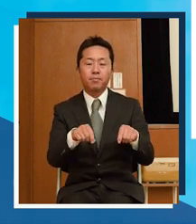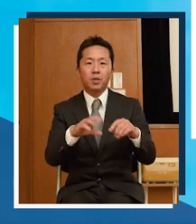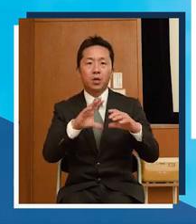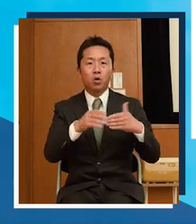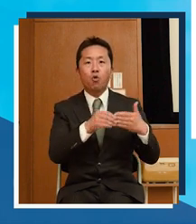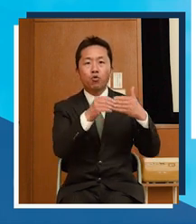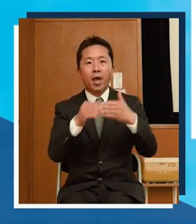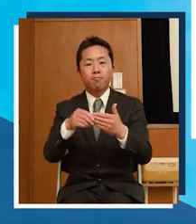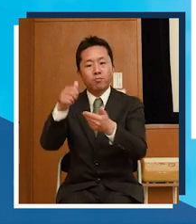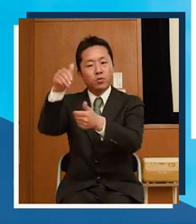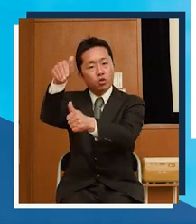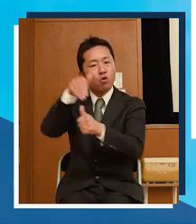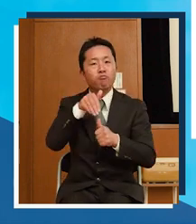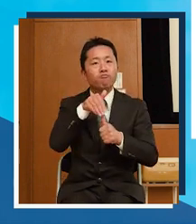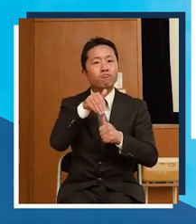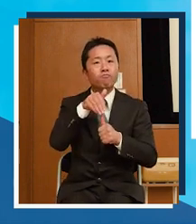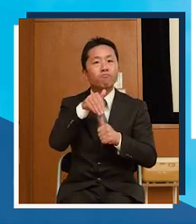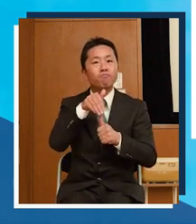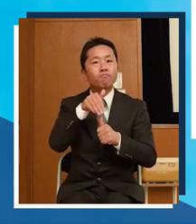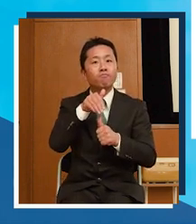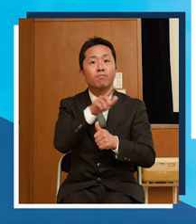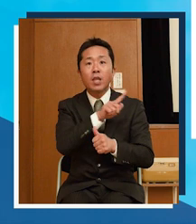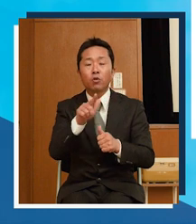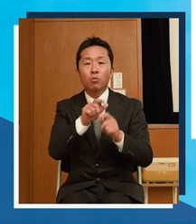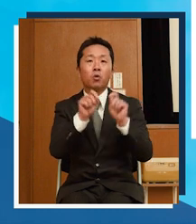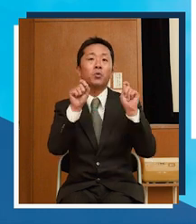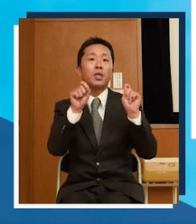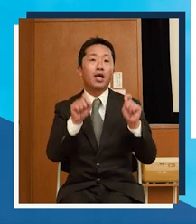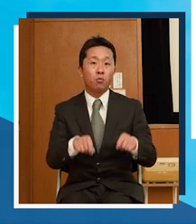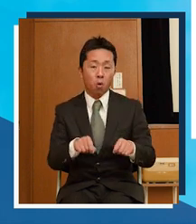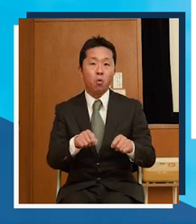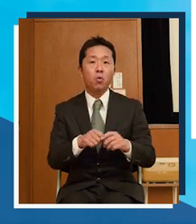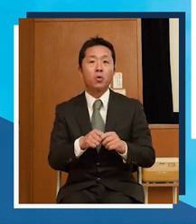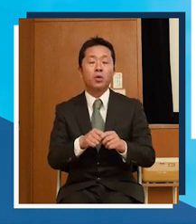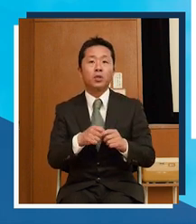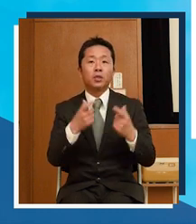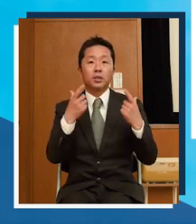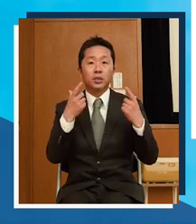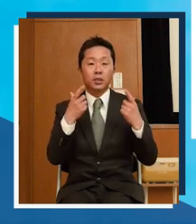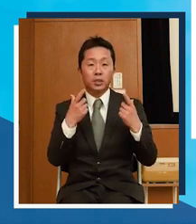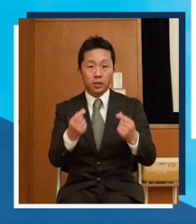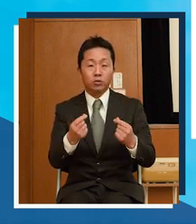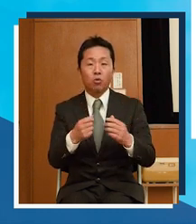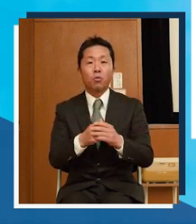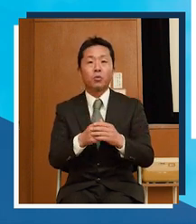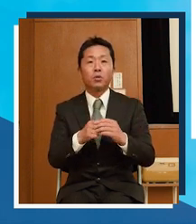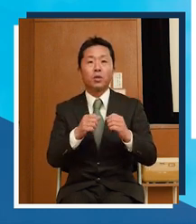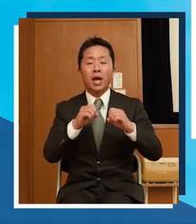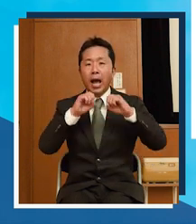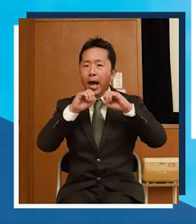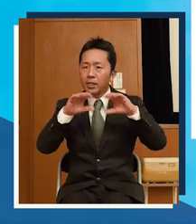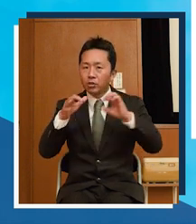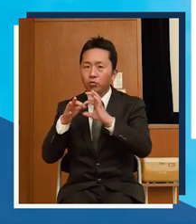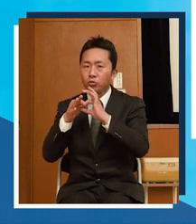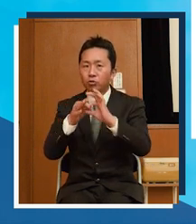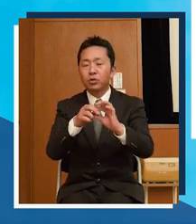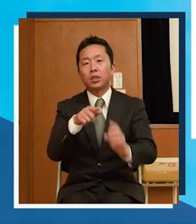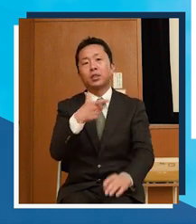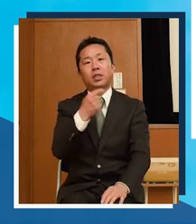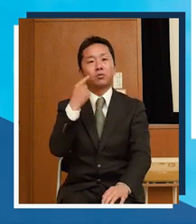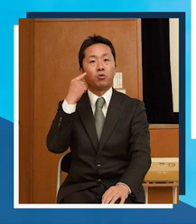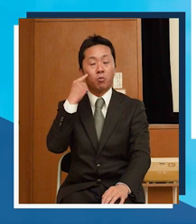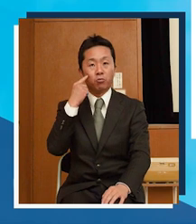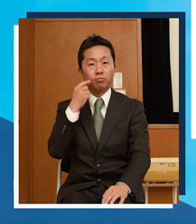勝平など県の取り組みを後押しする国際のえ形成につがるようなそういう発信も続けていきたいと思い